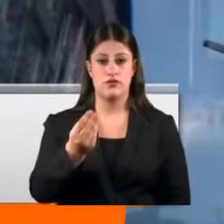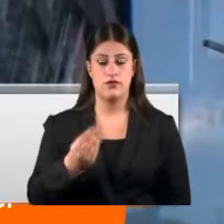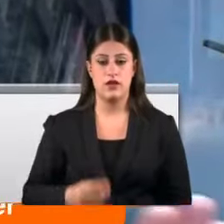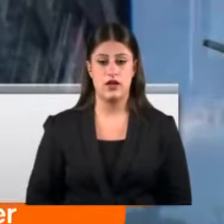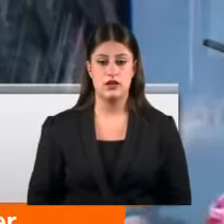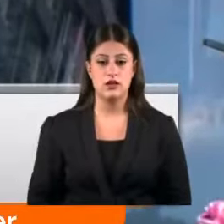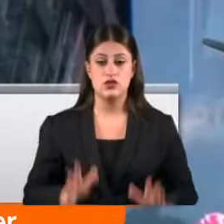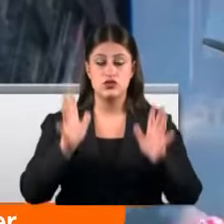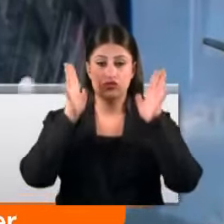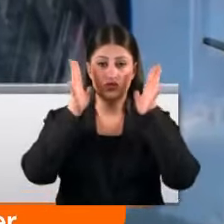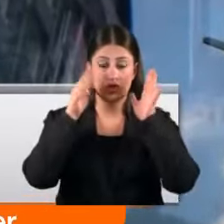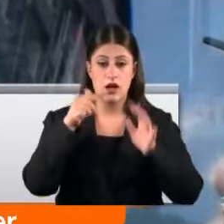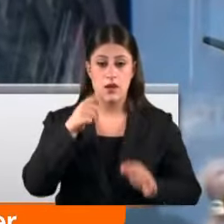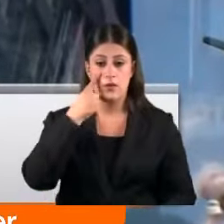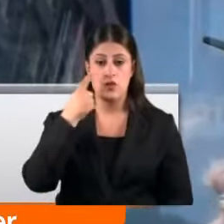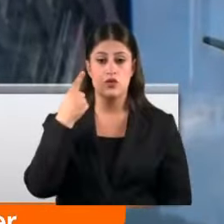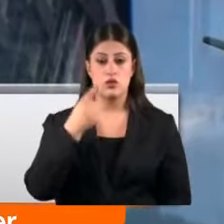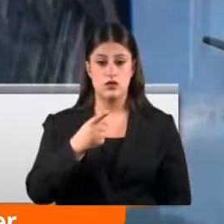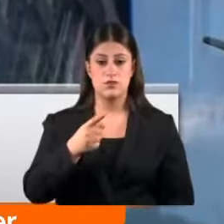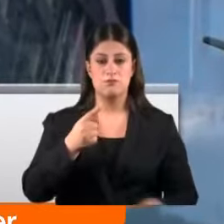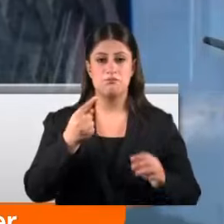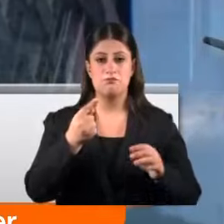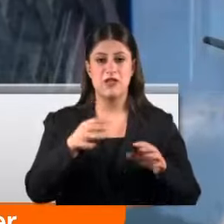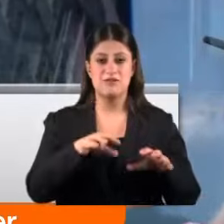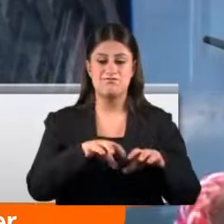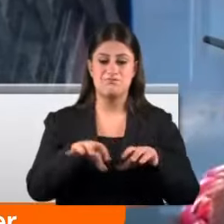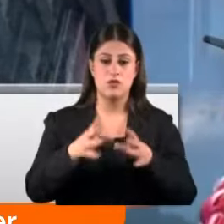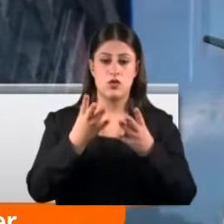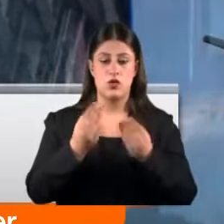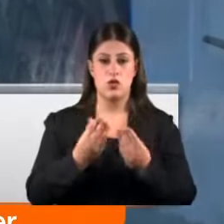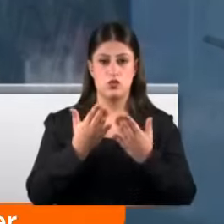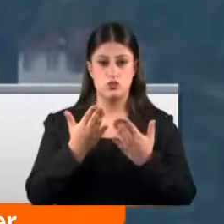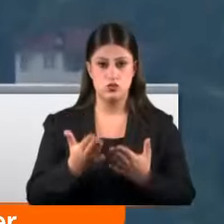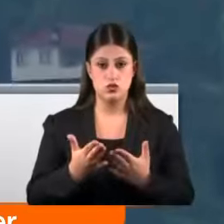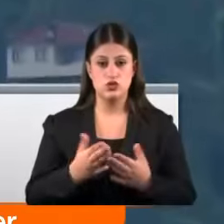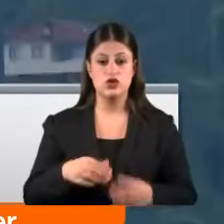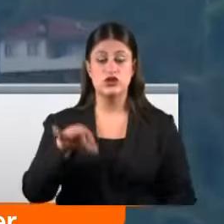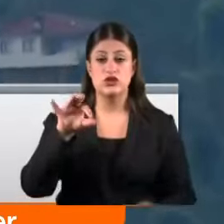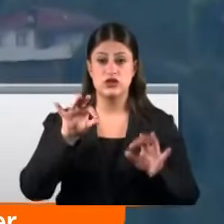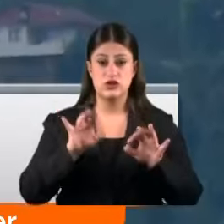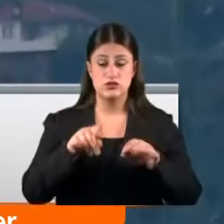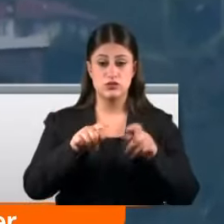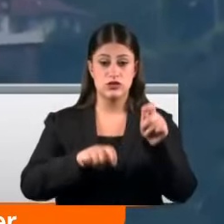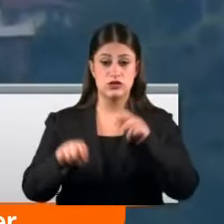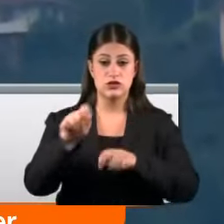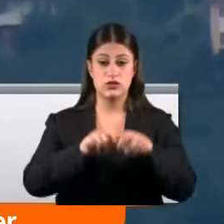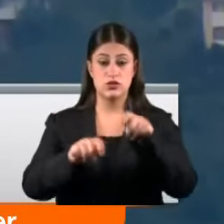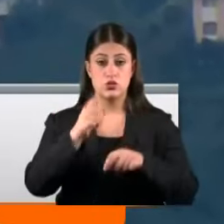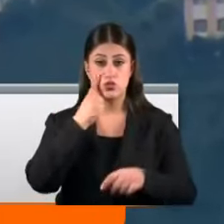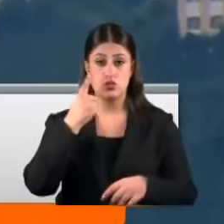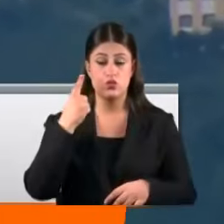cami maalesef kayma yapmış. Biz şimdi şantiyenin olduğu yerde